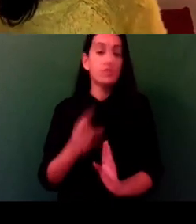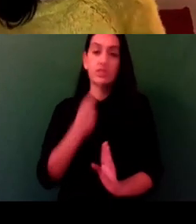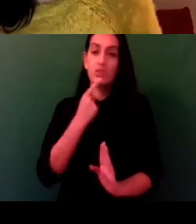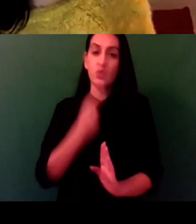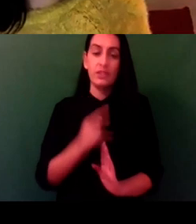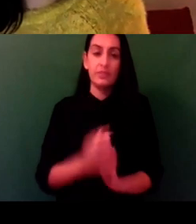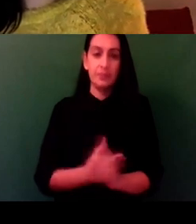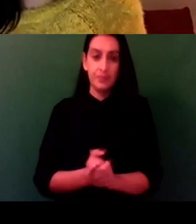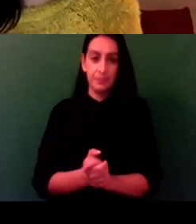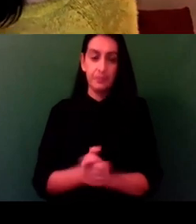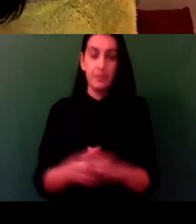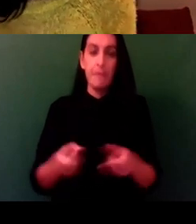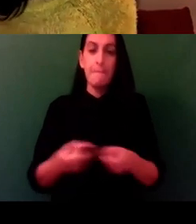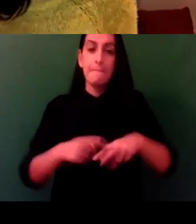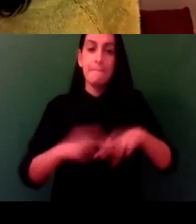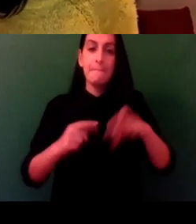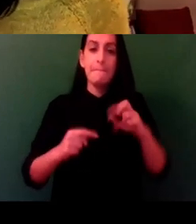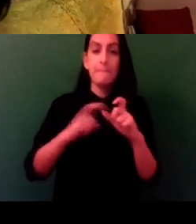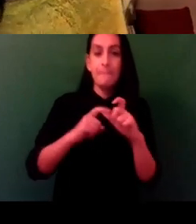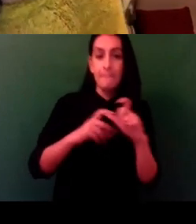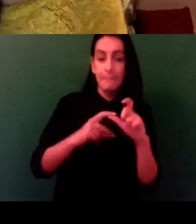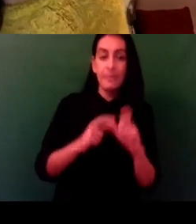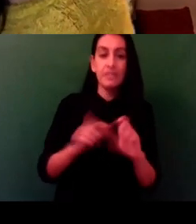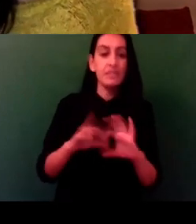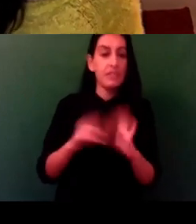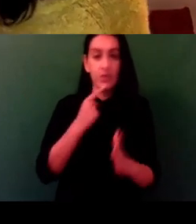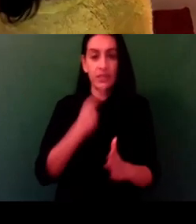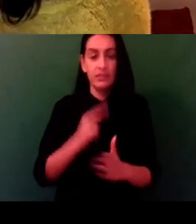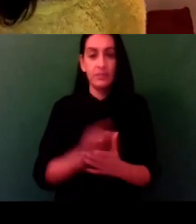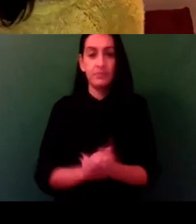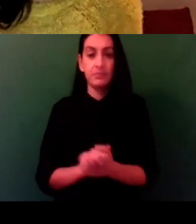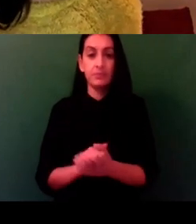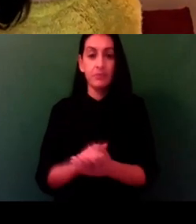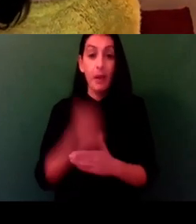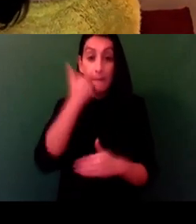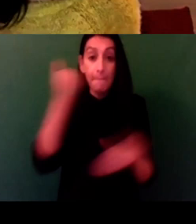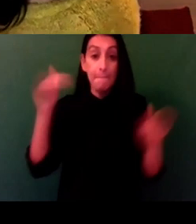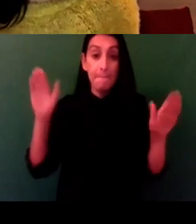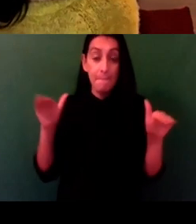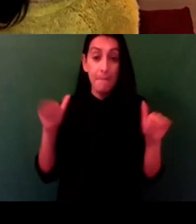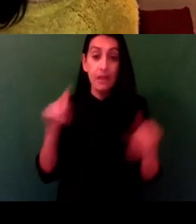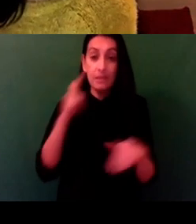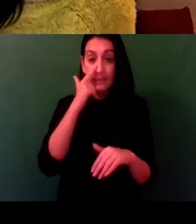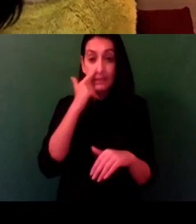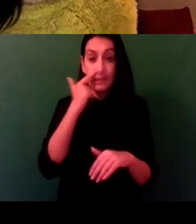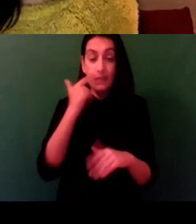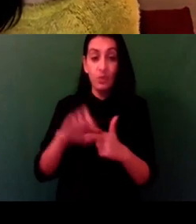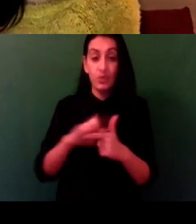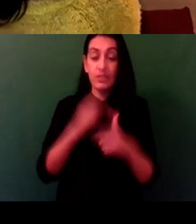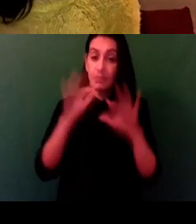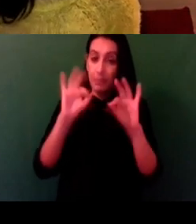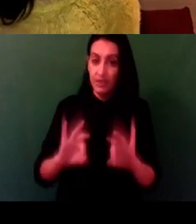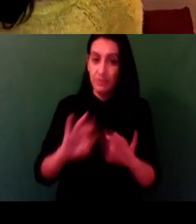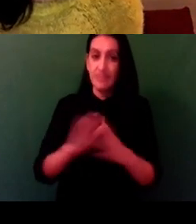de Kabataş projesinin, işte bu Martı projesinin masadan kalkması sonrası